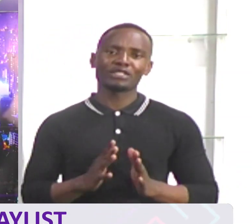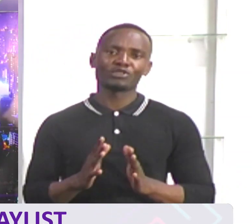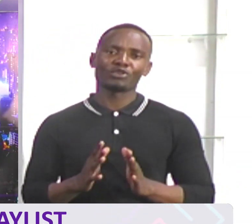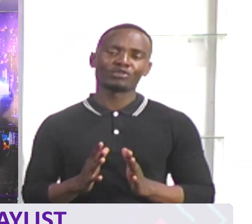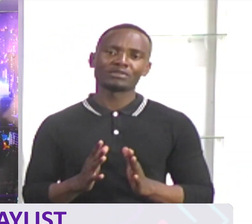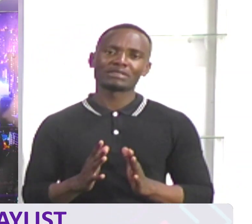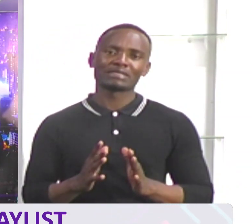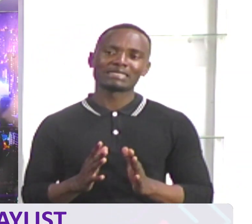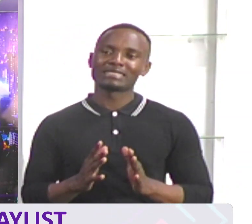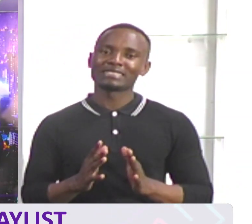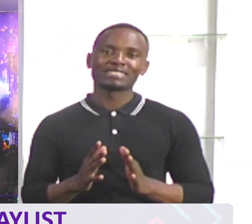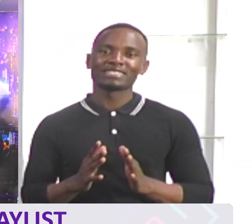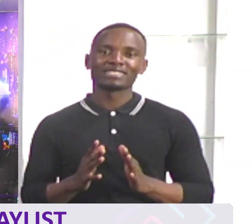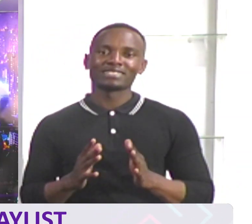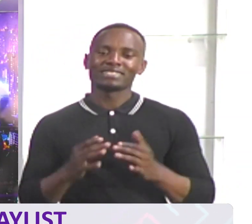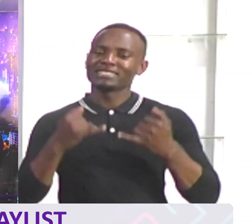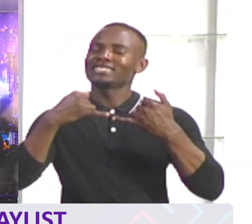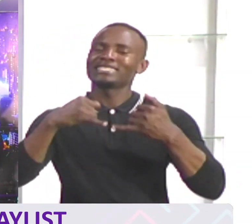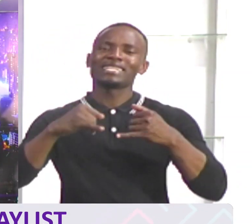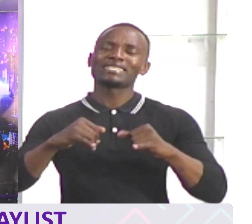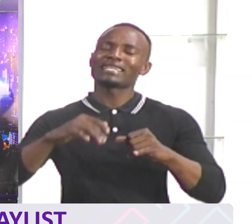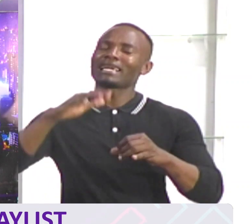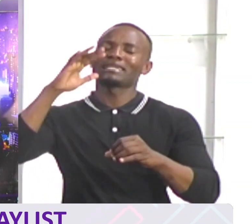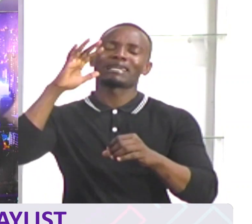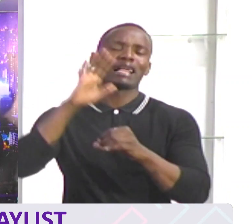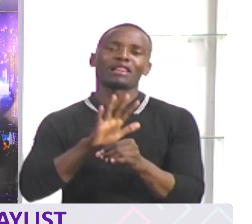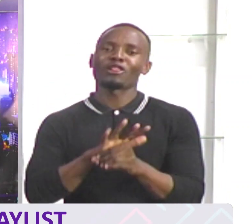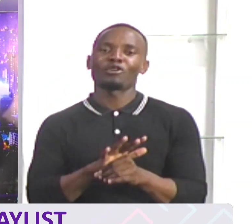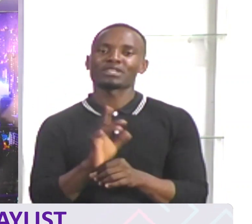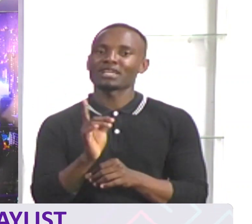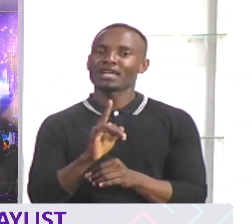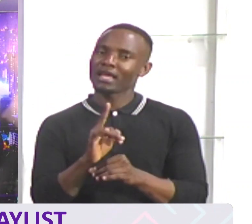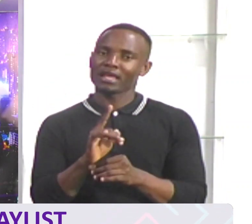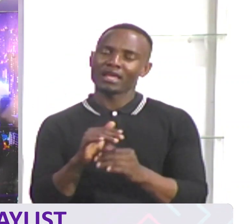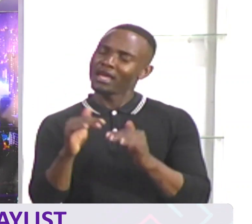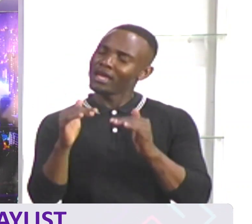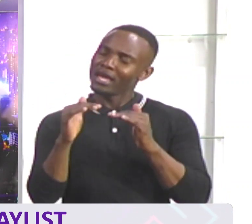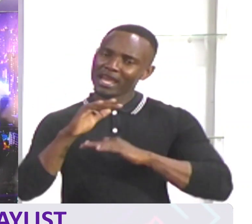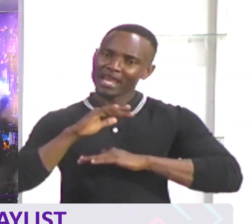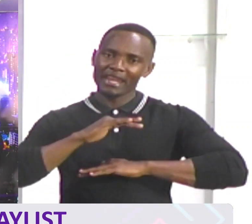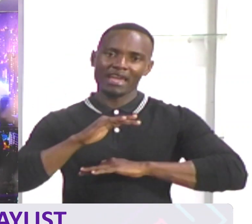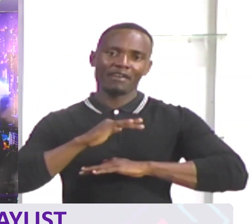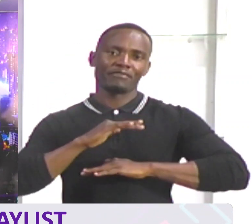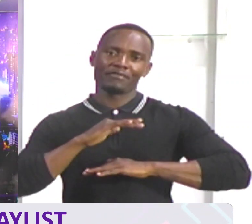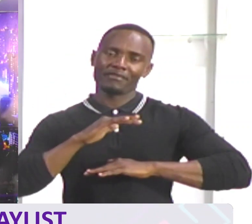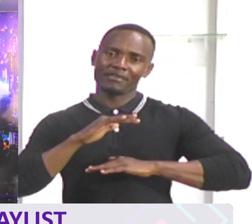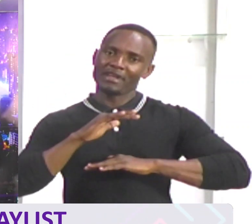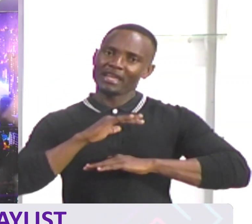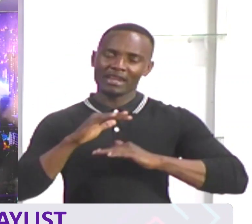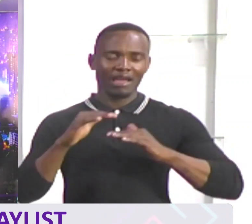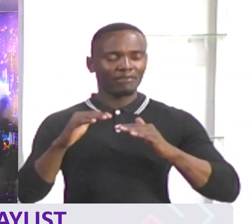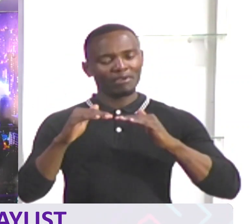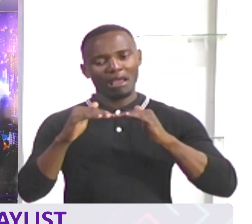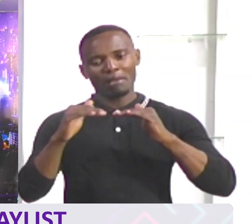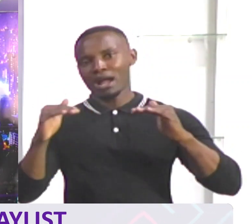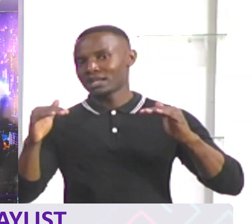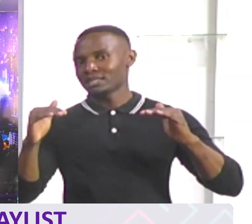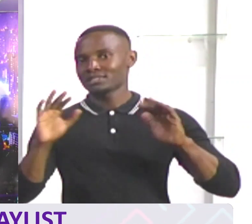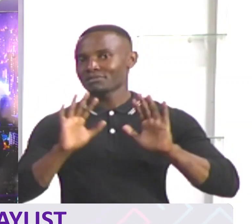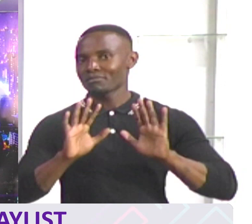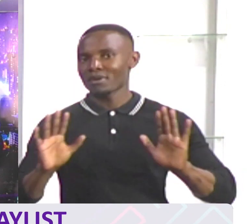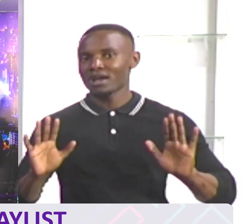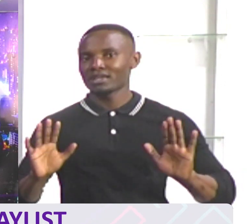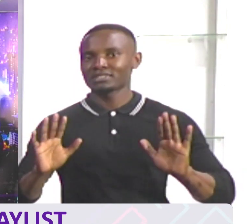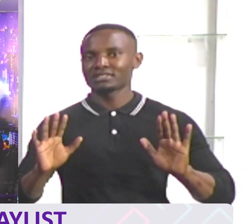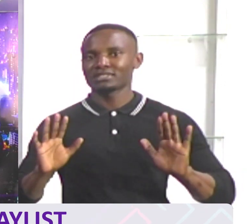yako over. Ndio hiyo sasa. Hakaki over. Ikuwe tu umezichanganya changanya zikitu balance. Kitu balance. Mchuzi yani.